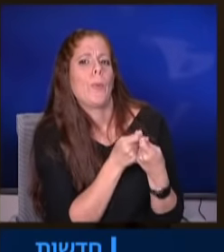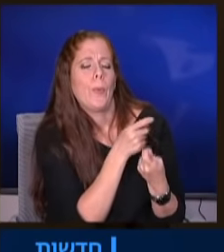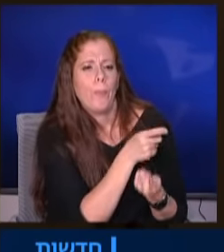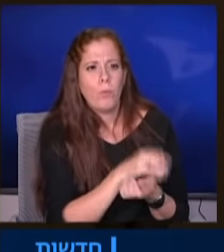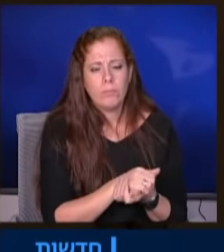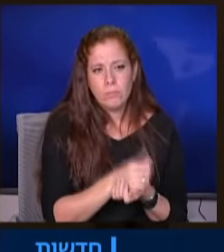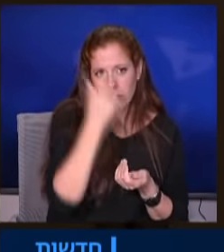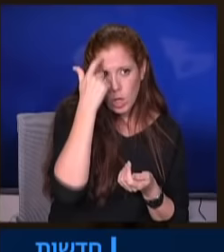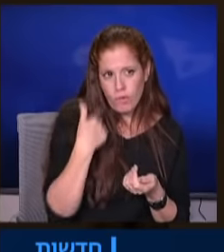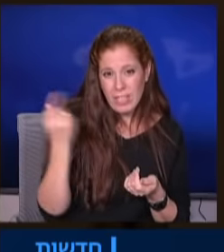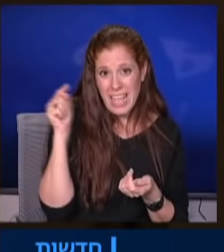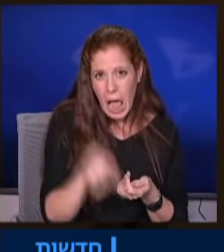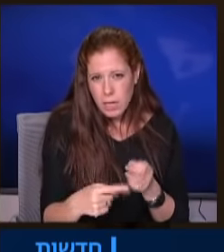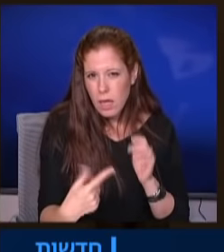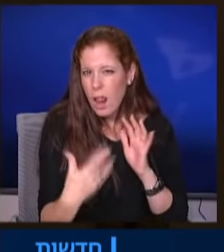לברר את התוצאות של הבדיקה,